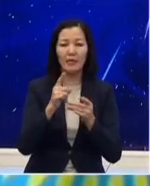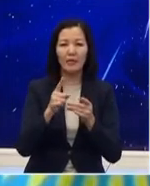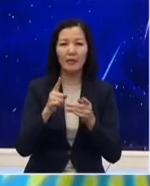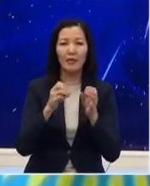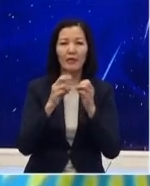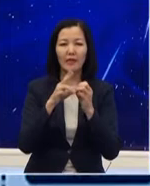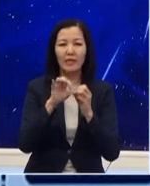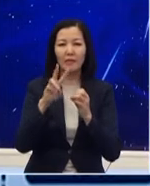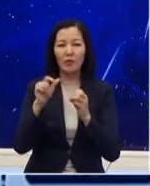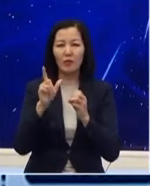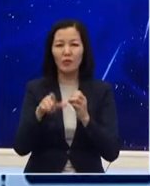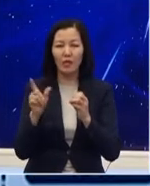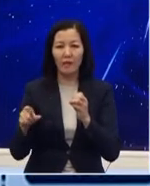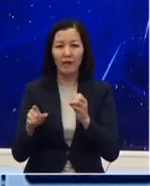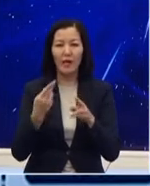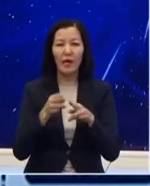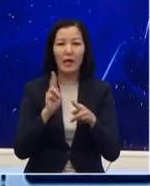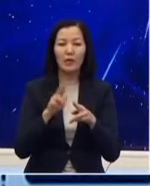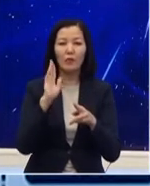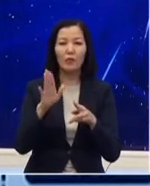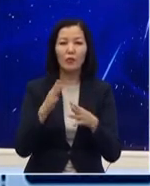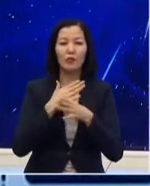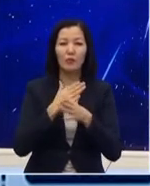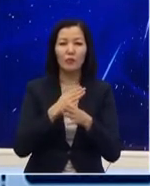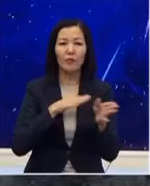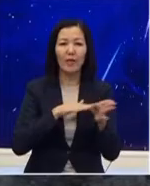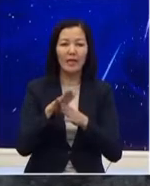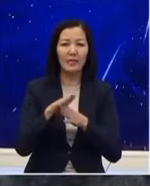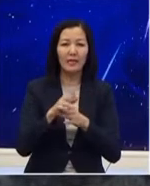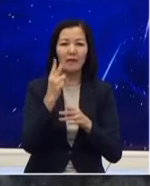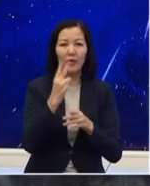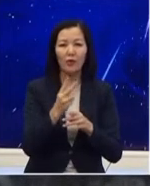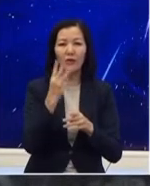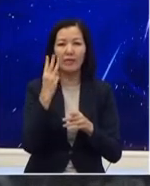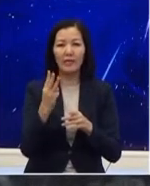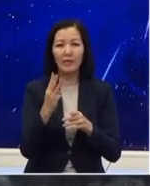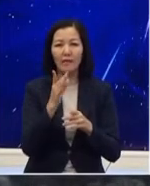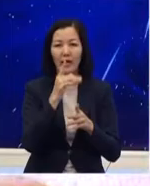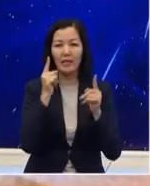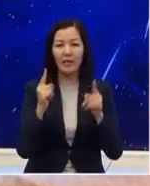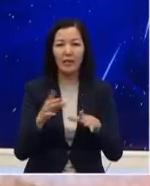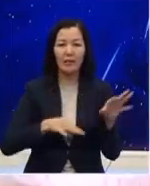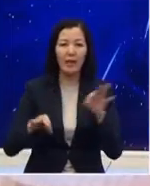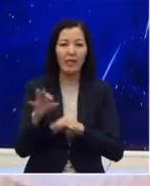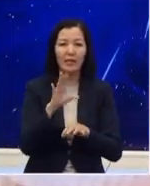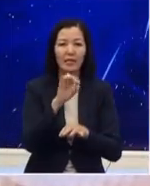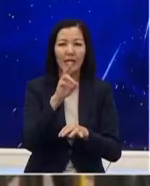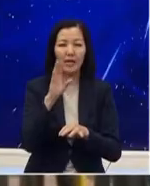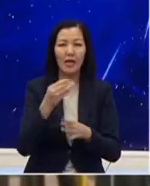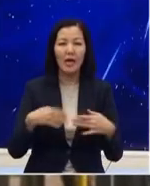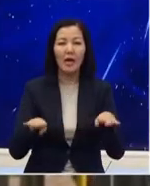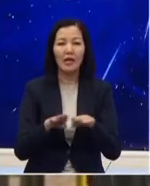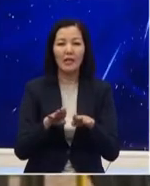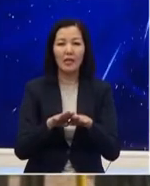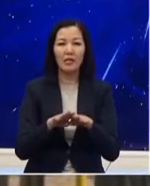порядка 12 миллионов человек. Этому будет способствовать реализация второго и третьего этапов проекта «Сарар»,